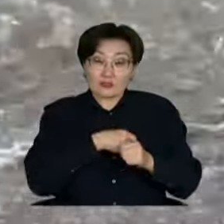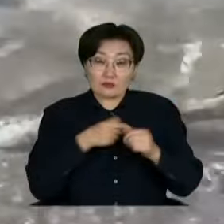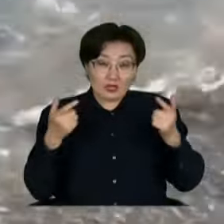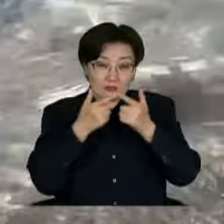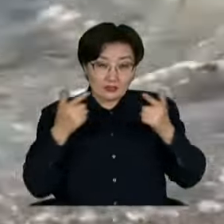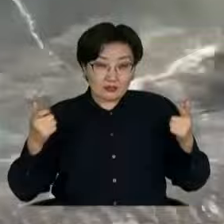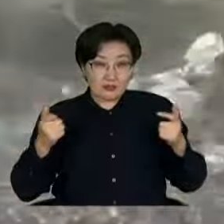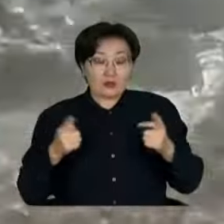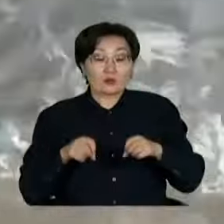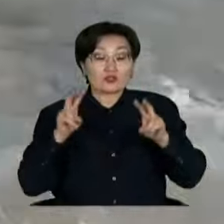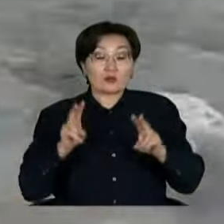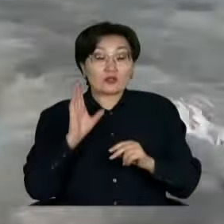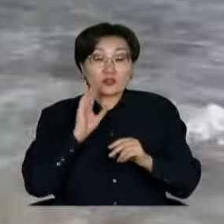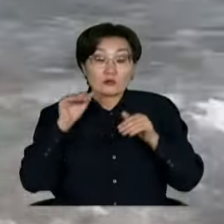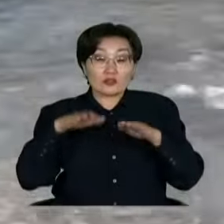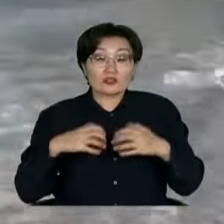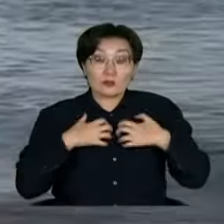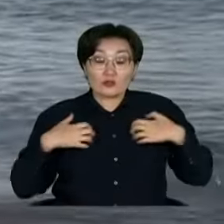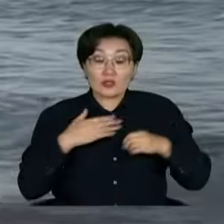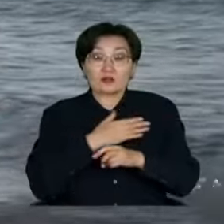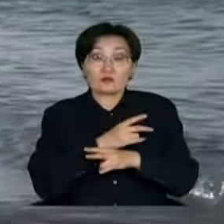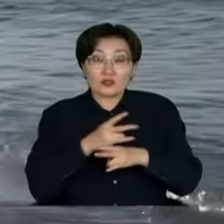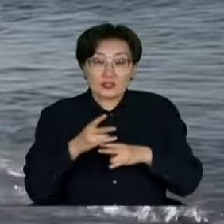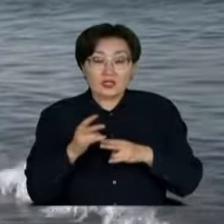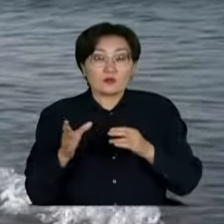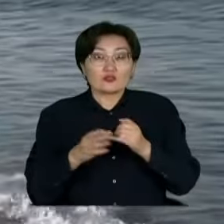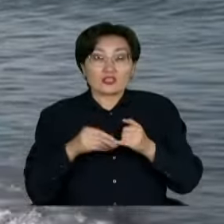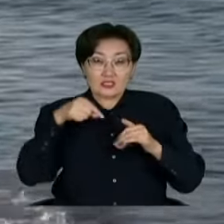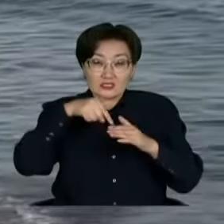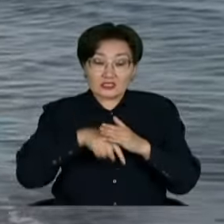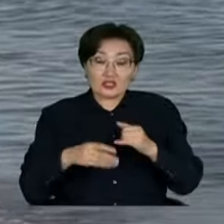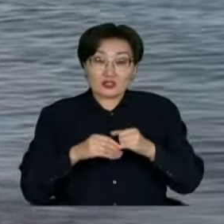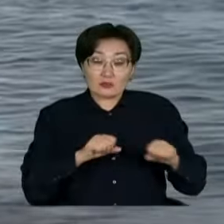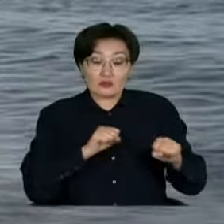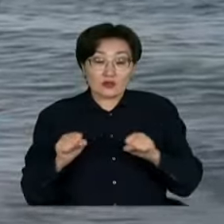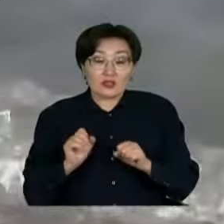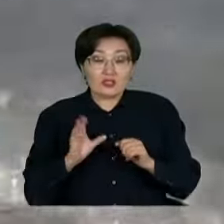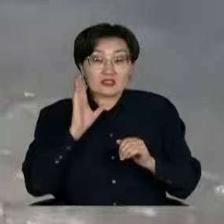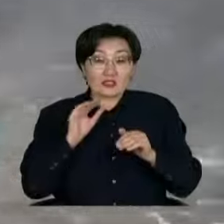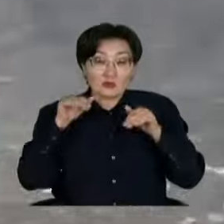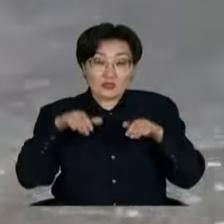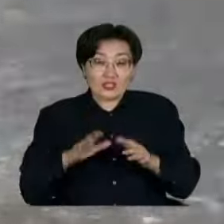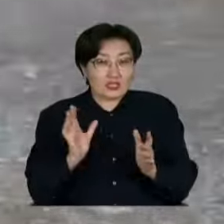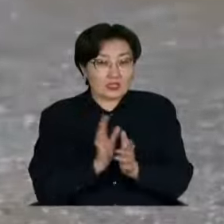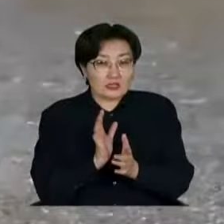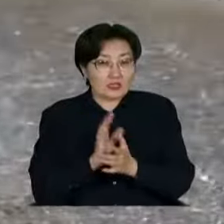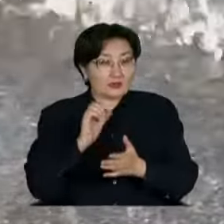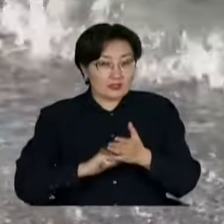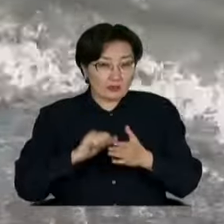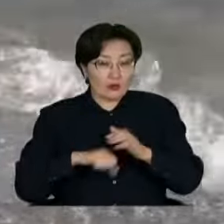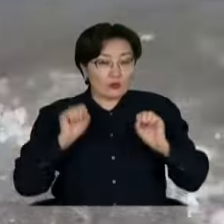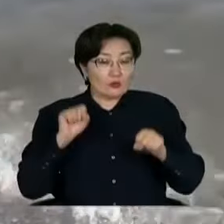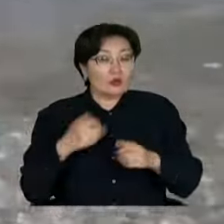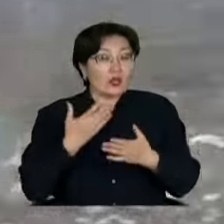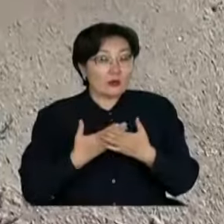мәлімдеді. Мамандар теңіз жануарларының жаппай қырылуына суасты жер сілкінісі мен теңіздің ластануы себеп болуы мүмкін деген болжам